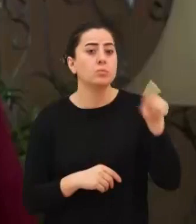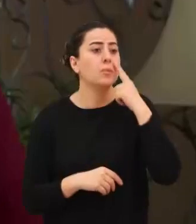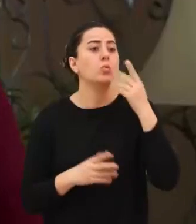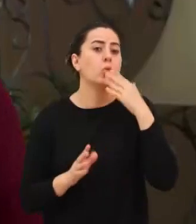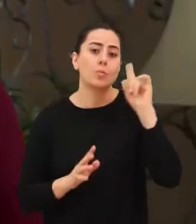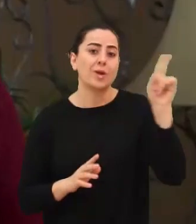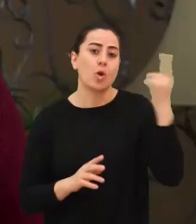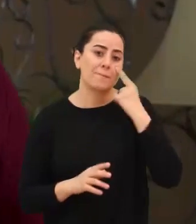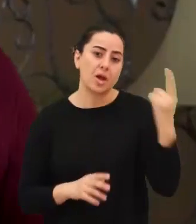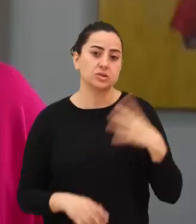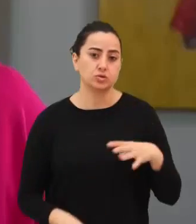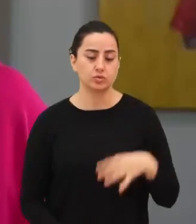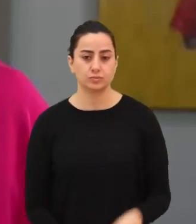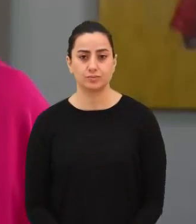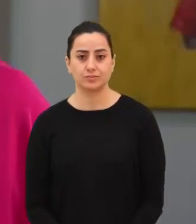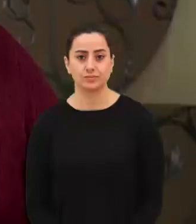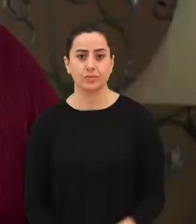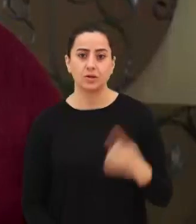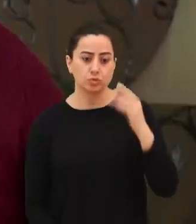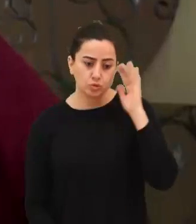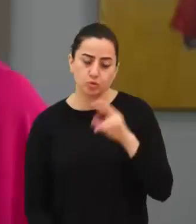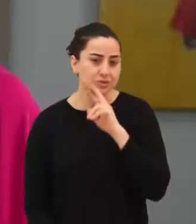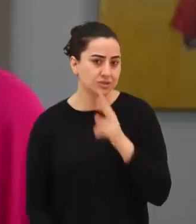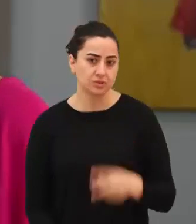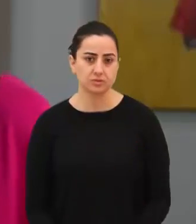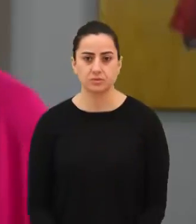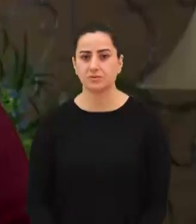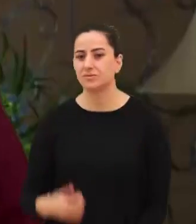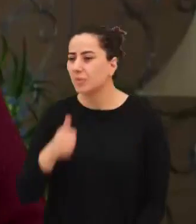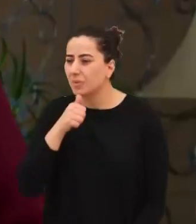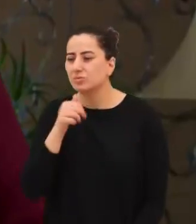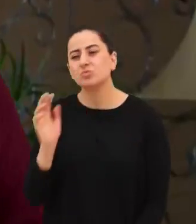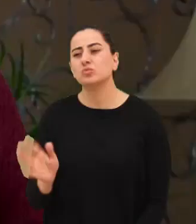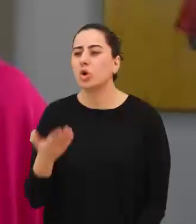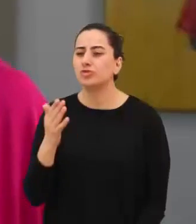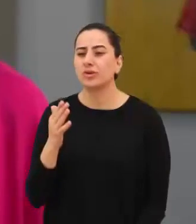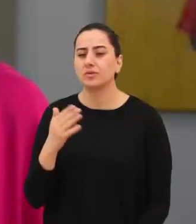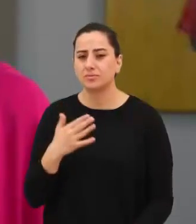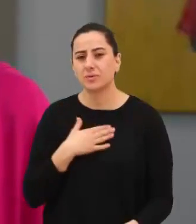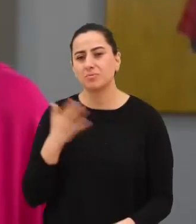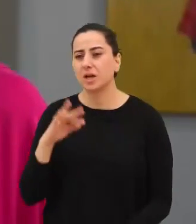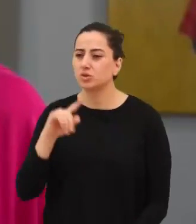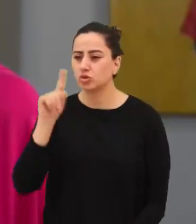yok. Bir oraya bakacağım yani. Herhalde başına bir iş geldi ona. Babacığım boş ver şimdi sen onu da, ben sana bir